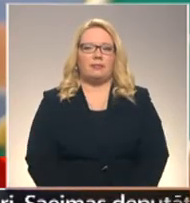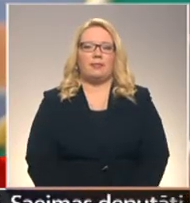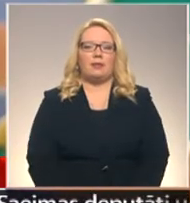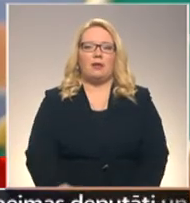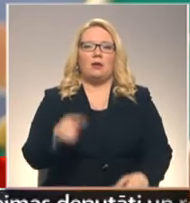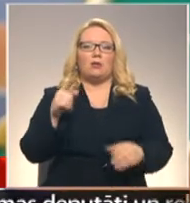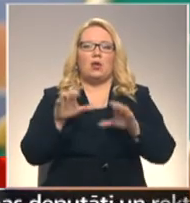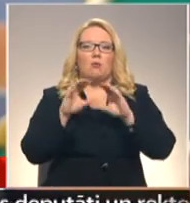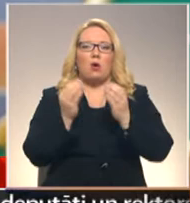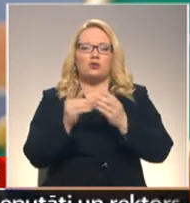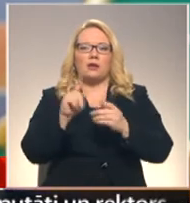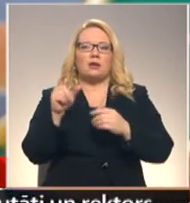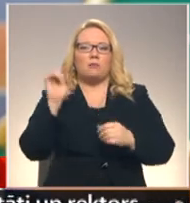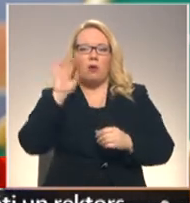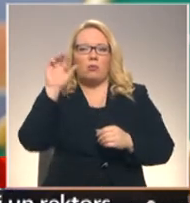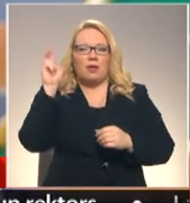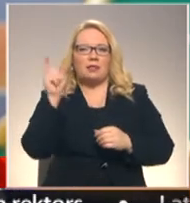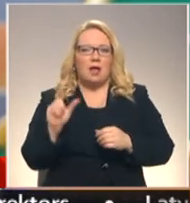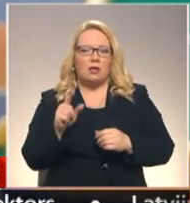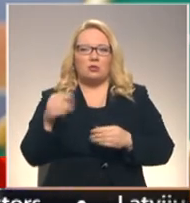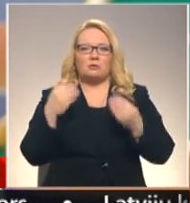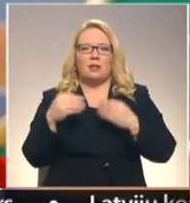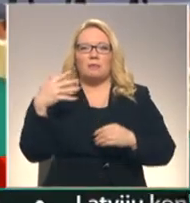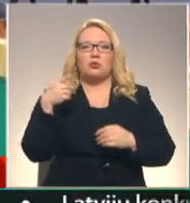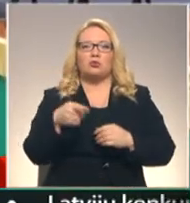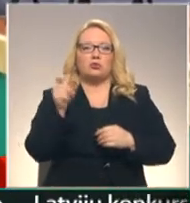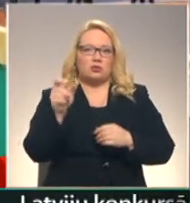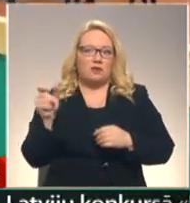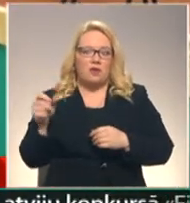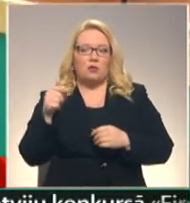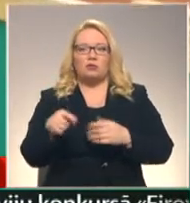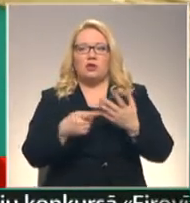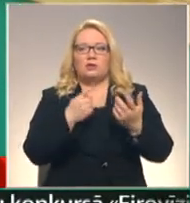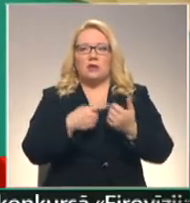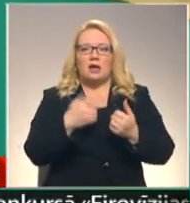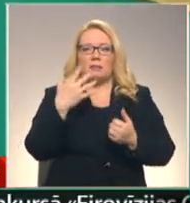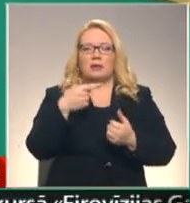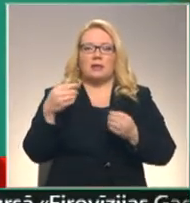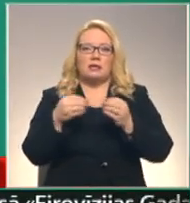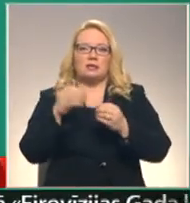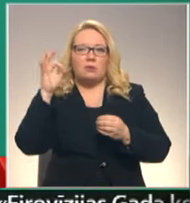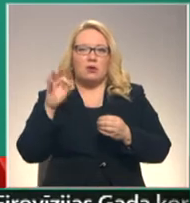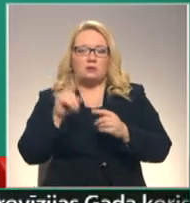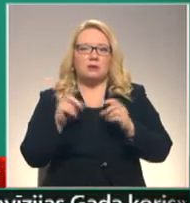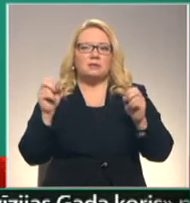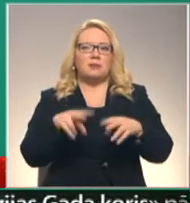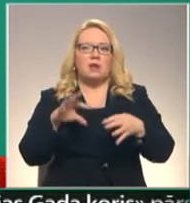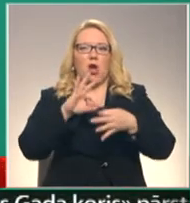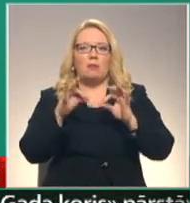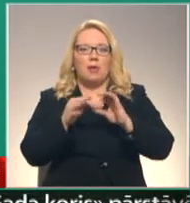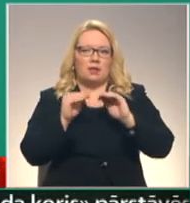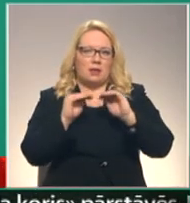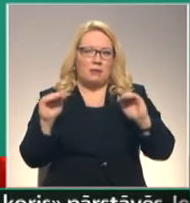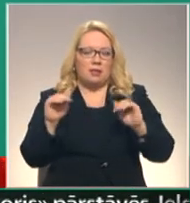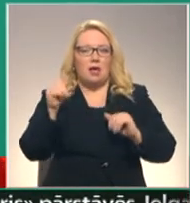Boča ir diezgan populāra Itālijā. To spēlē aptuveni 50 tūkstoši cilvēku. No šī skaita 50% spēlē speciālās olimpiādas līmenī.